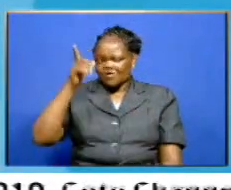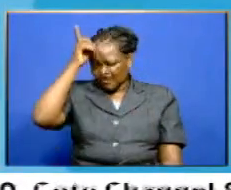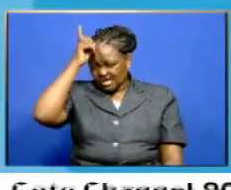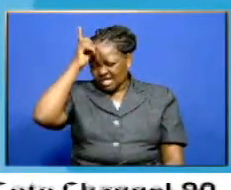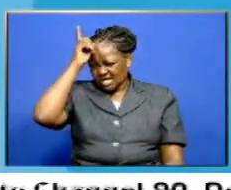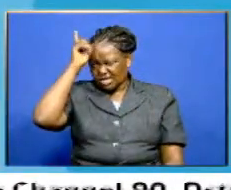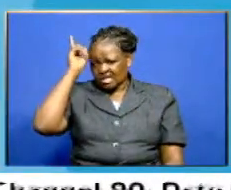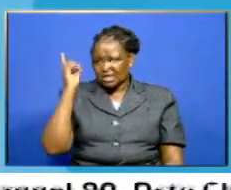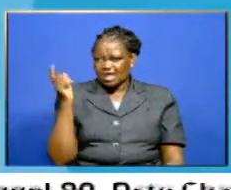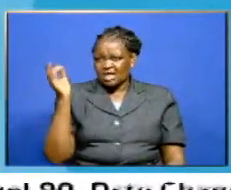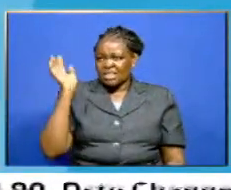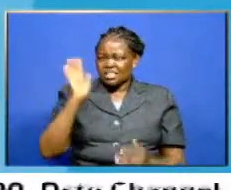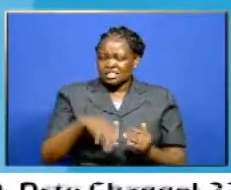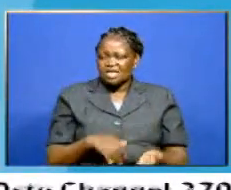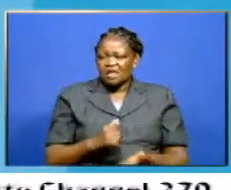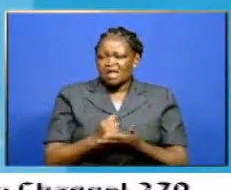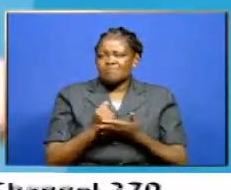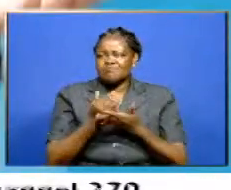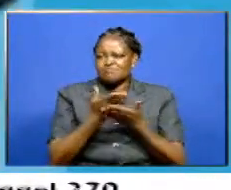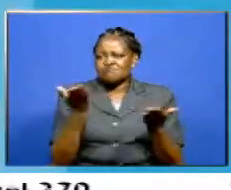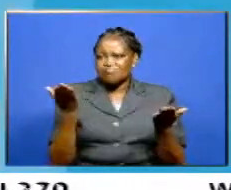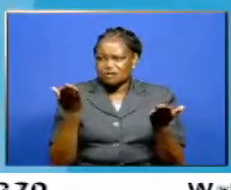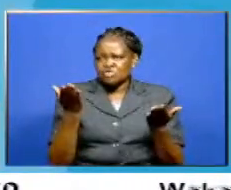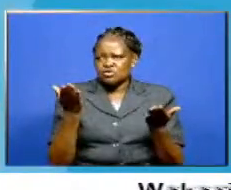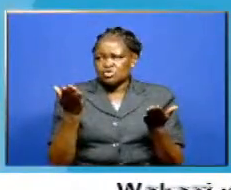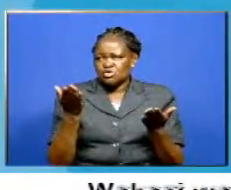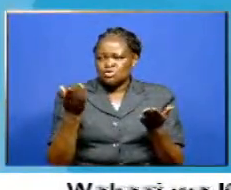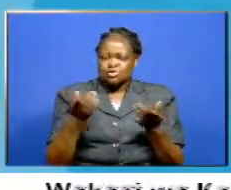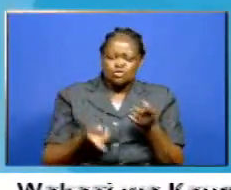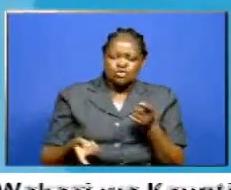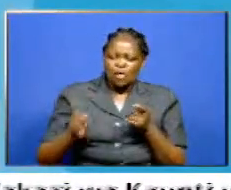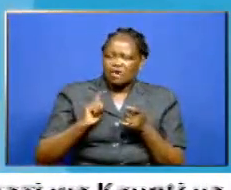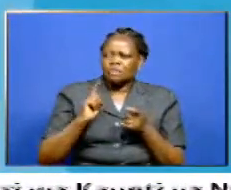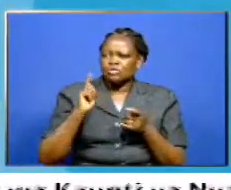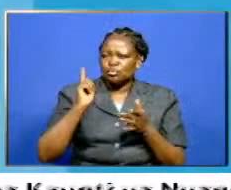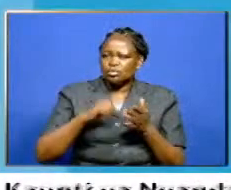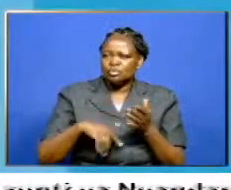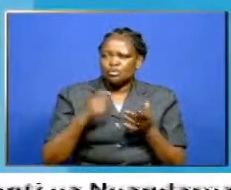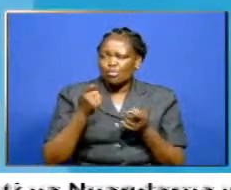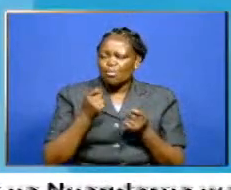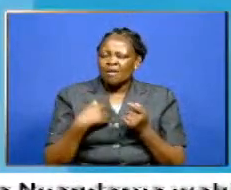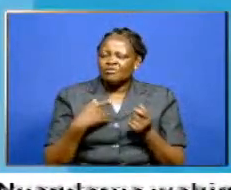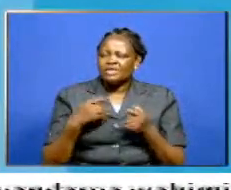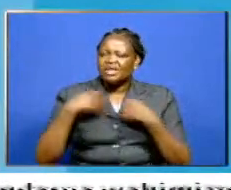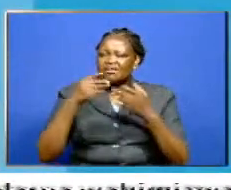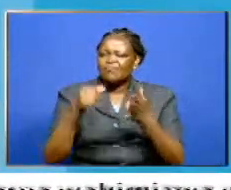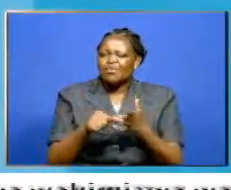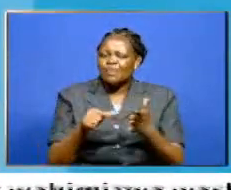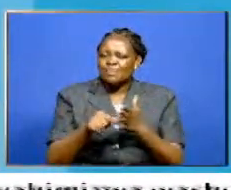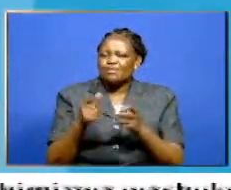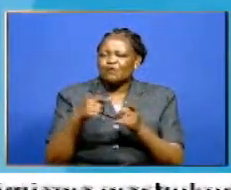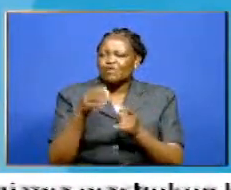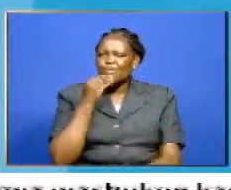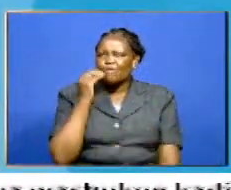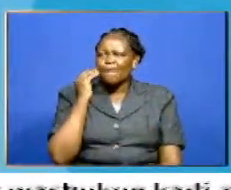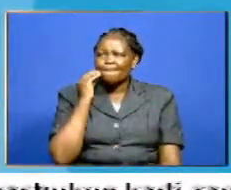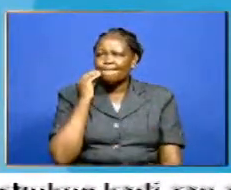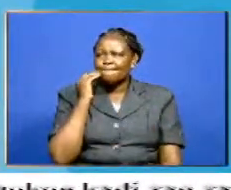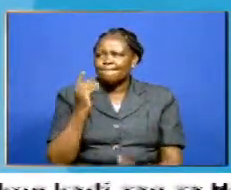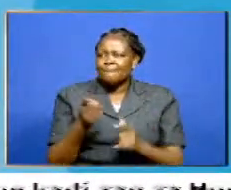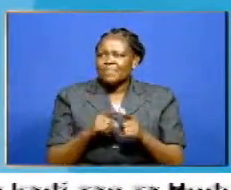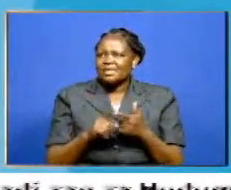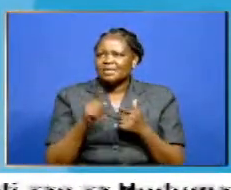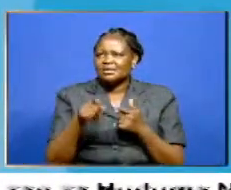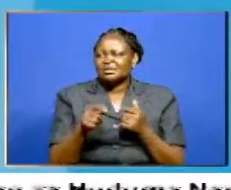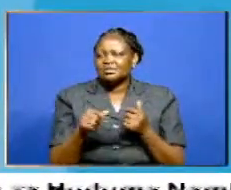ya kumsaidia ili aweze at least kutopa pile yako nayo, wanampigia na shida ambazo ziko nyumbani. Sasa unapata katika